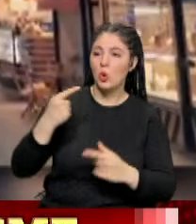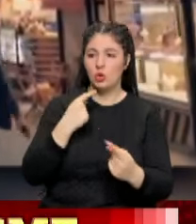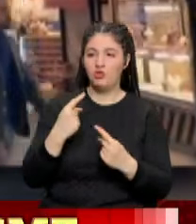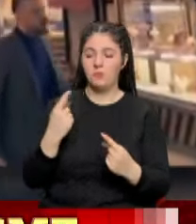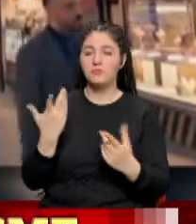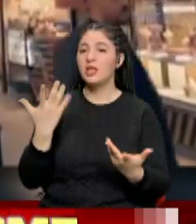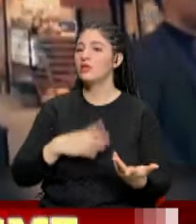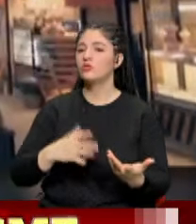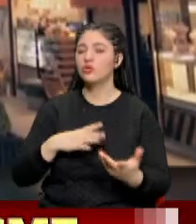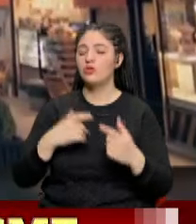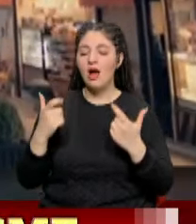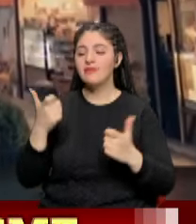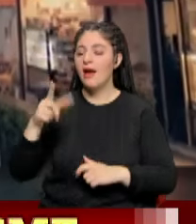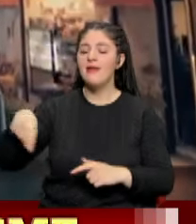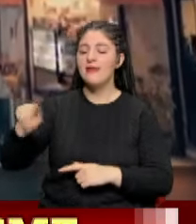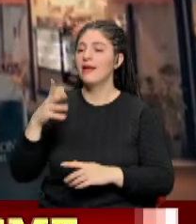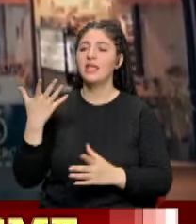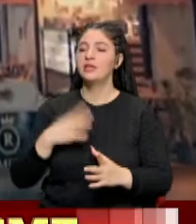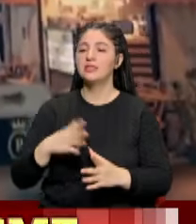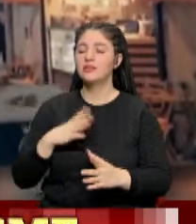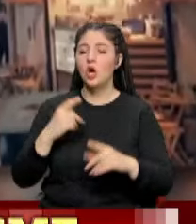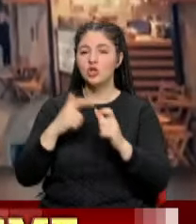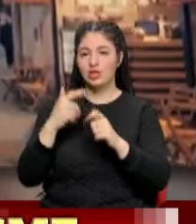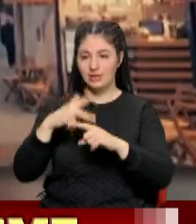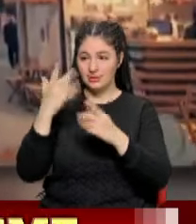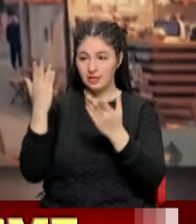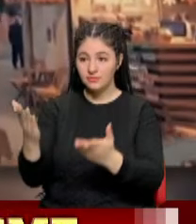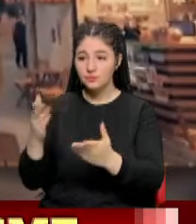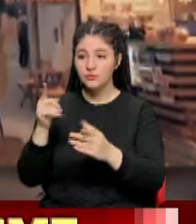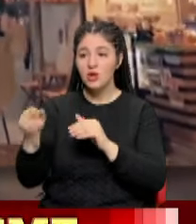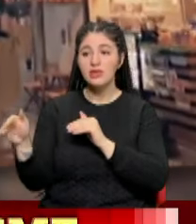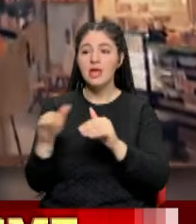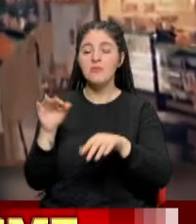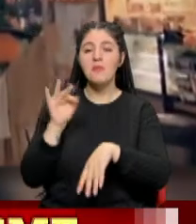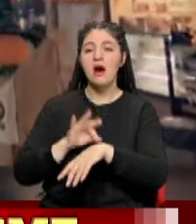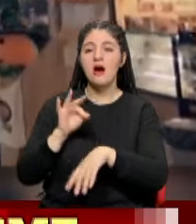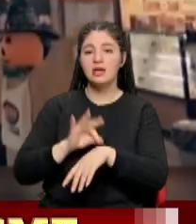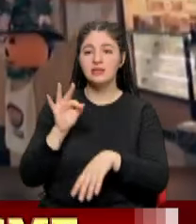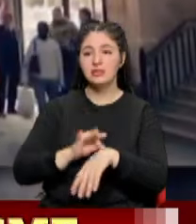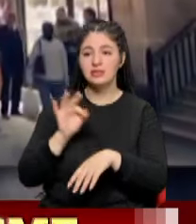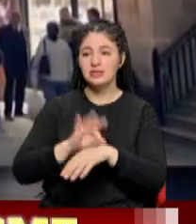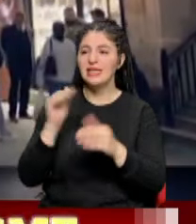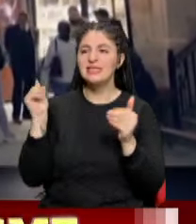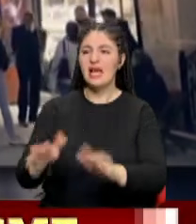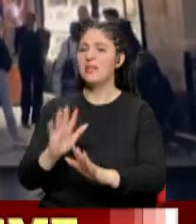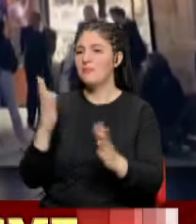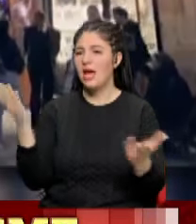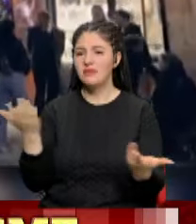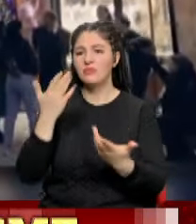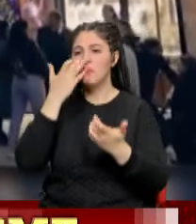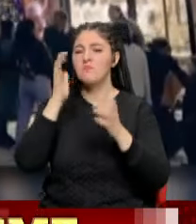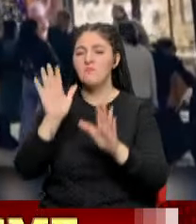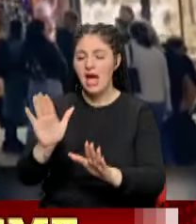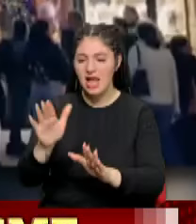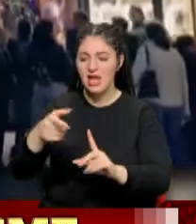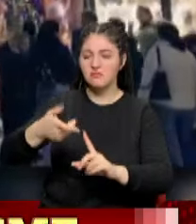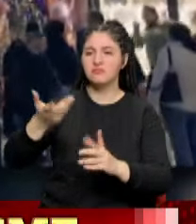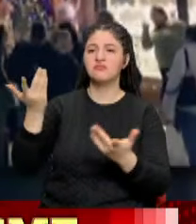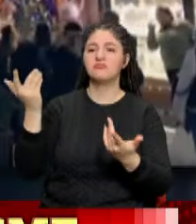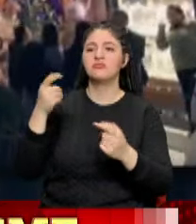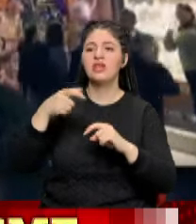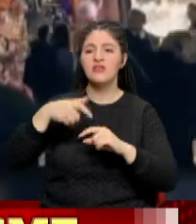hocam. Ne istiyorsunuz? Hataylılar ne istiyor? Gökhan Zan o deprem anında gelmeyen vinçte, bekletilen